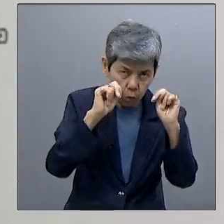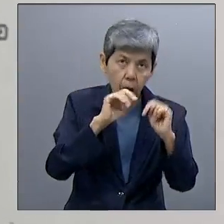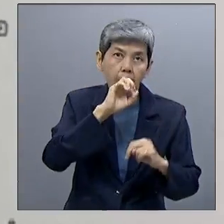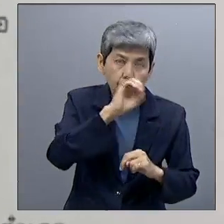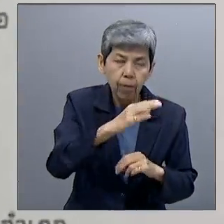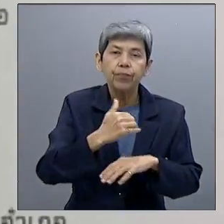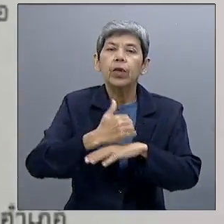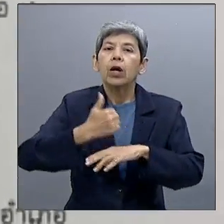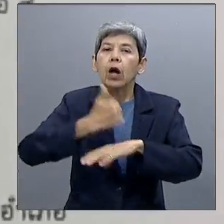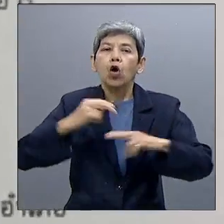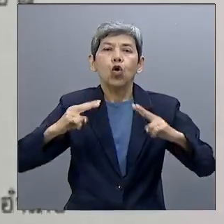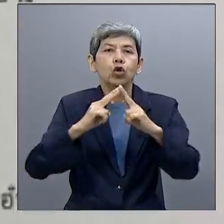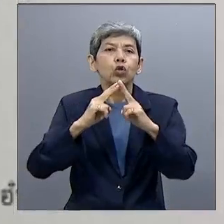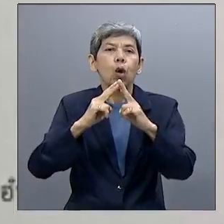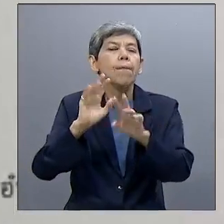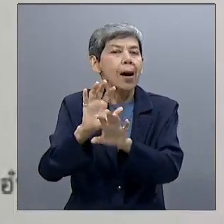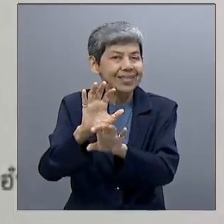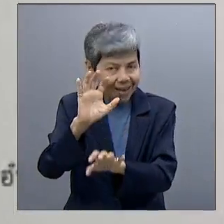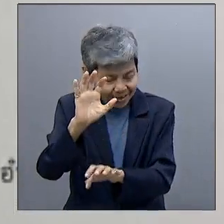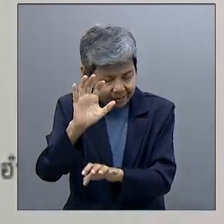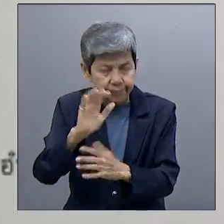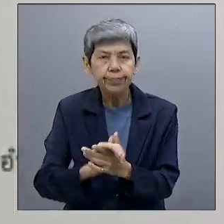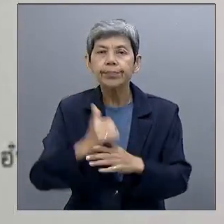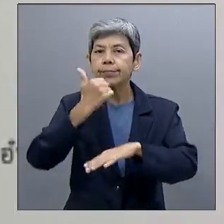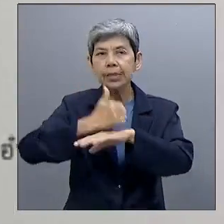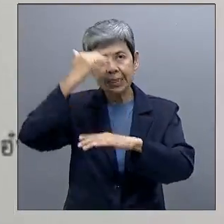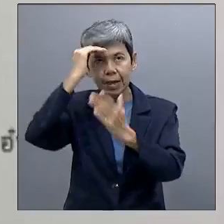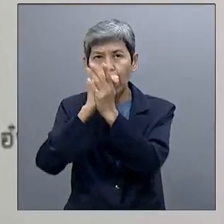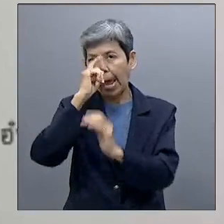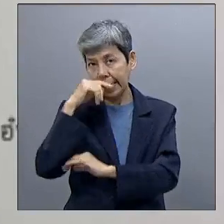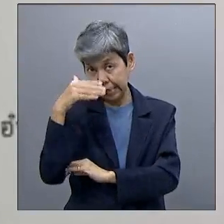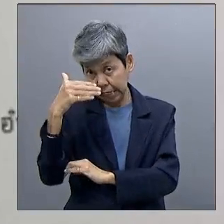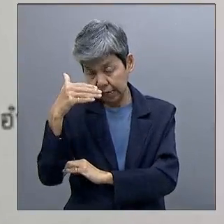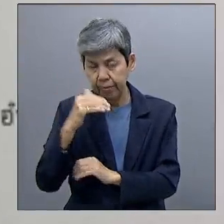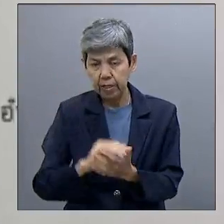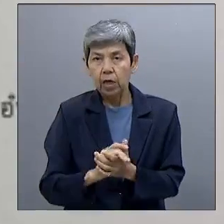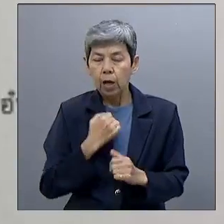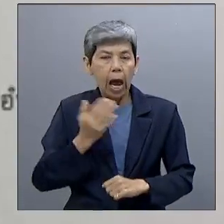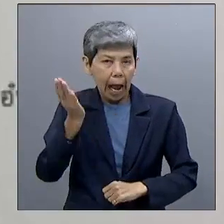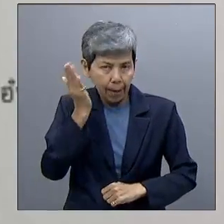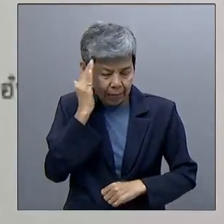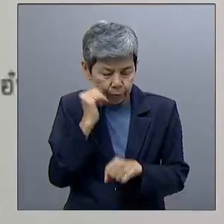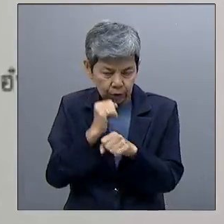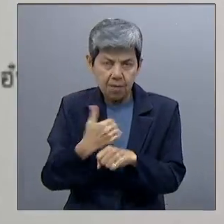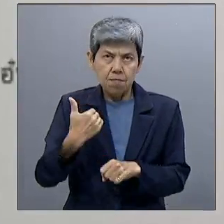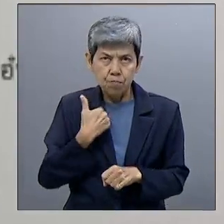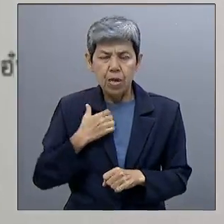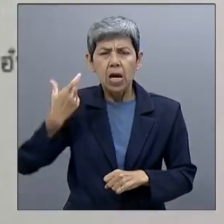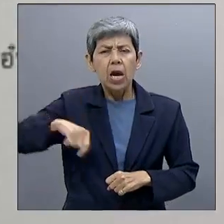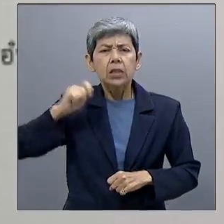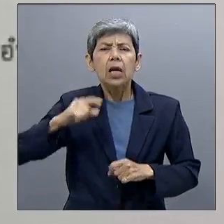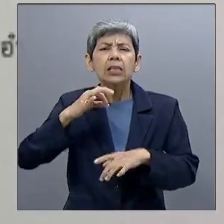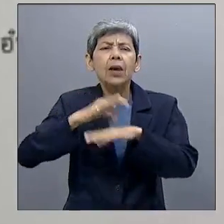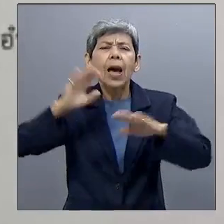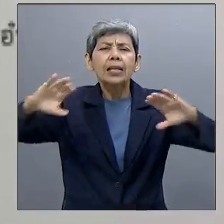รัฐมนตรีว่าการกระทรวงมหาดไทยผู้บัญชาการตำรวจแห่งชาติให้ได้รับทราบหลังมีอัยการตำแหน่ง